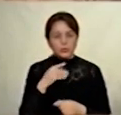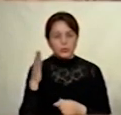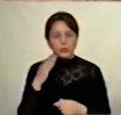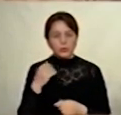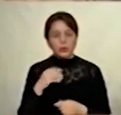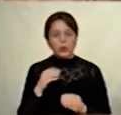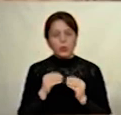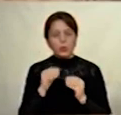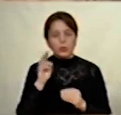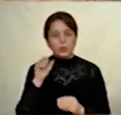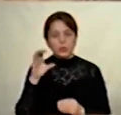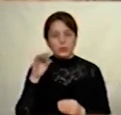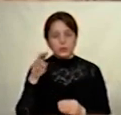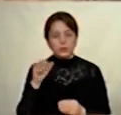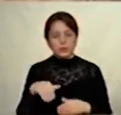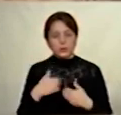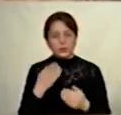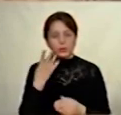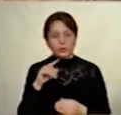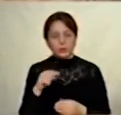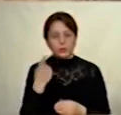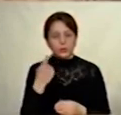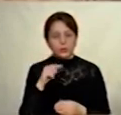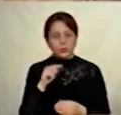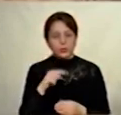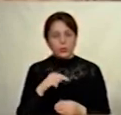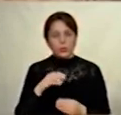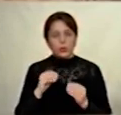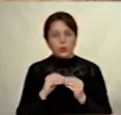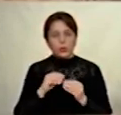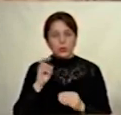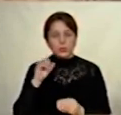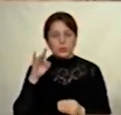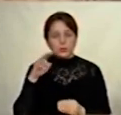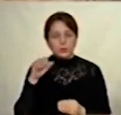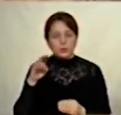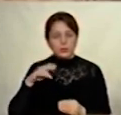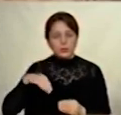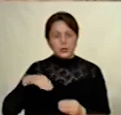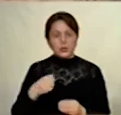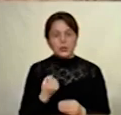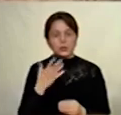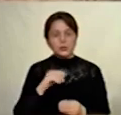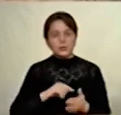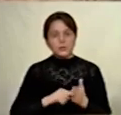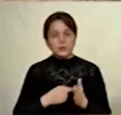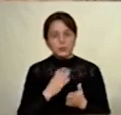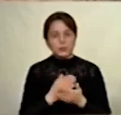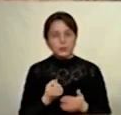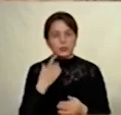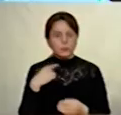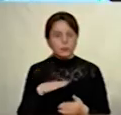berilgan, 4.1. Bu o'nlik asrda virguldan keyin nechta xona turibdi? Nechta raqam bor?